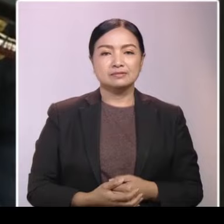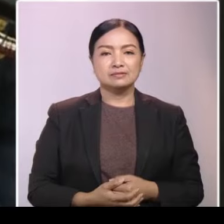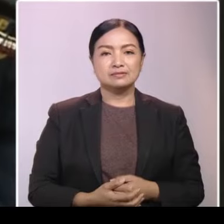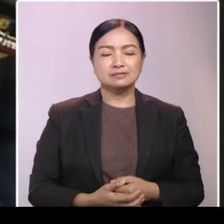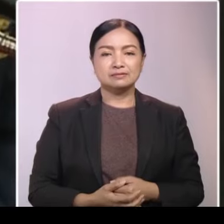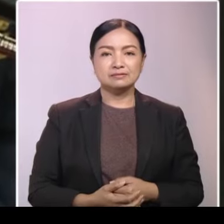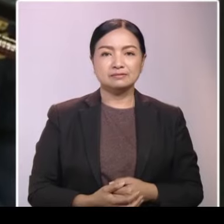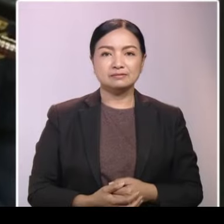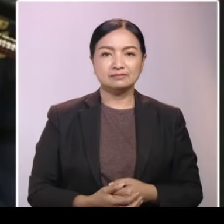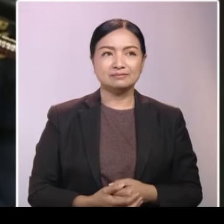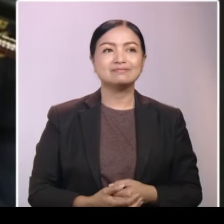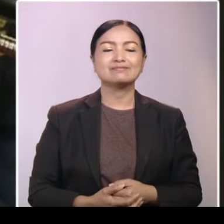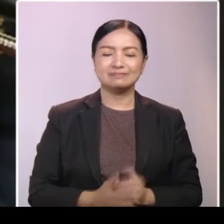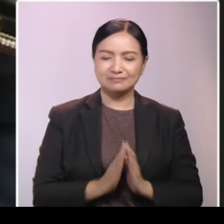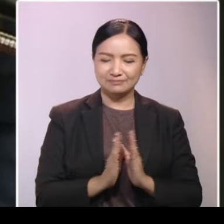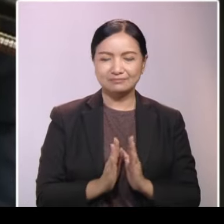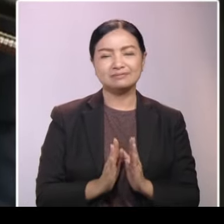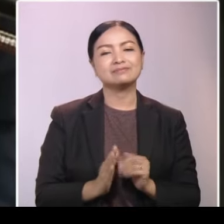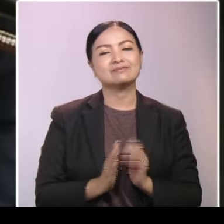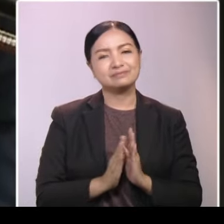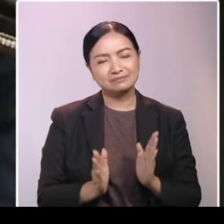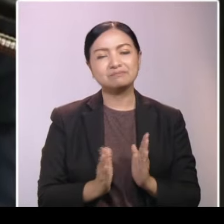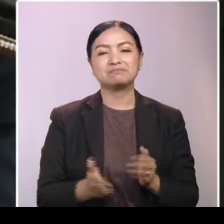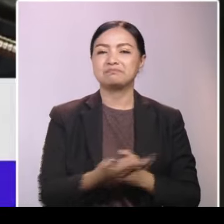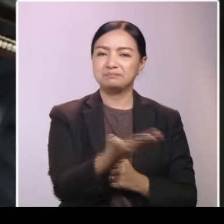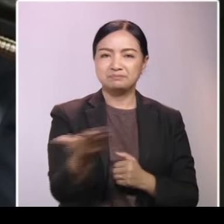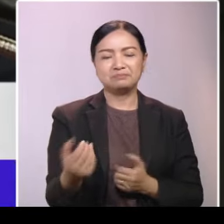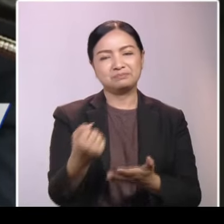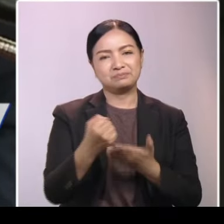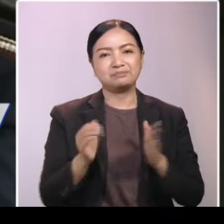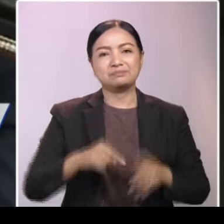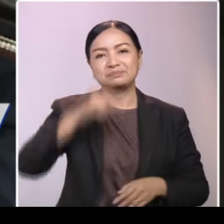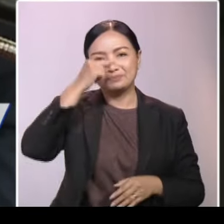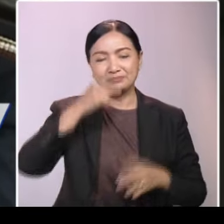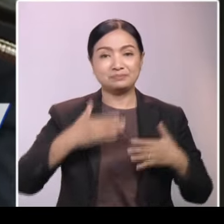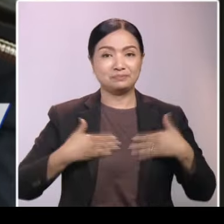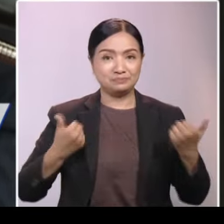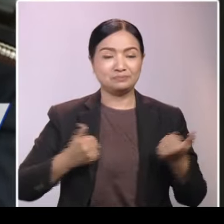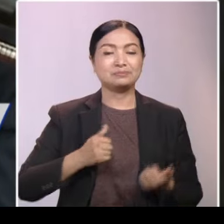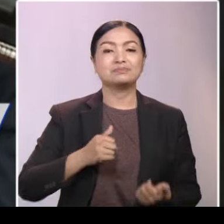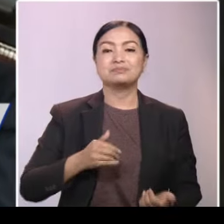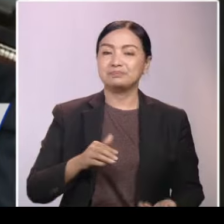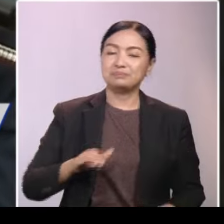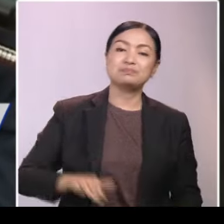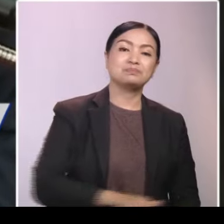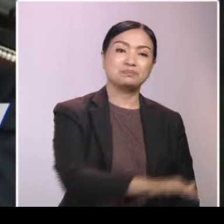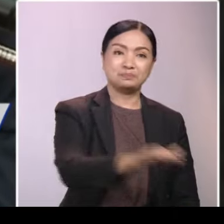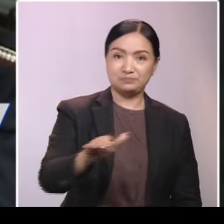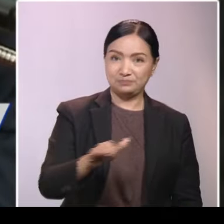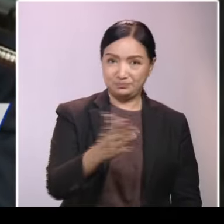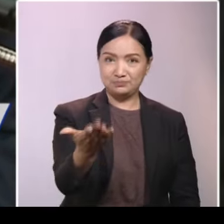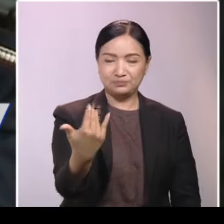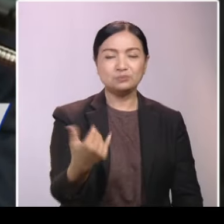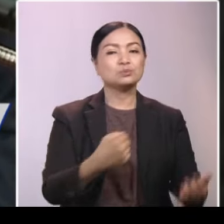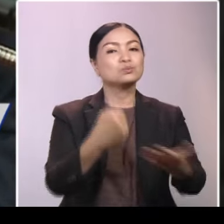เป็นทางคนไทยทุกคนที่ทำให้คนไทยมีความสุขพวกเราทุกคนนี่แหละก็ต้องช่